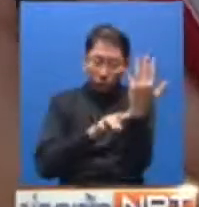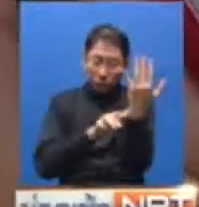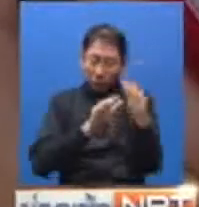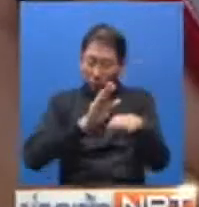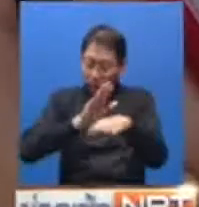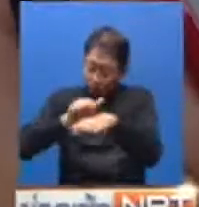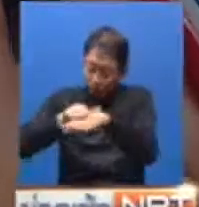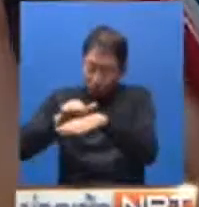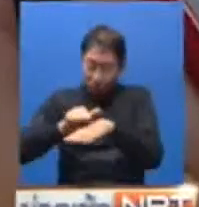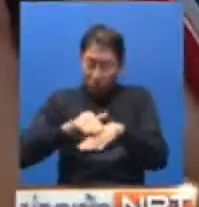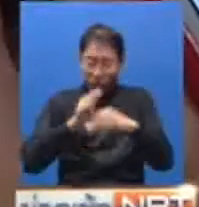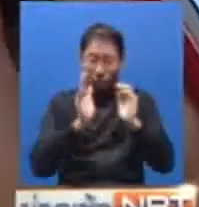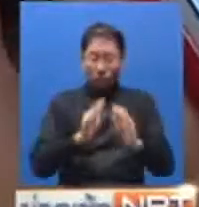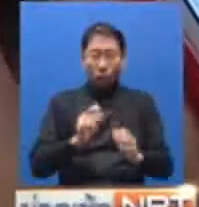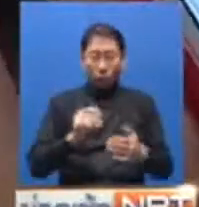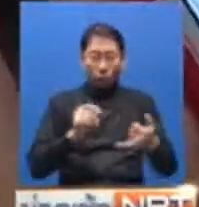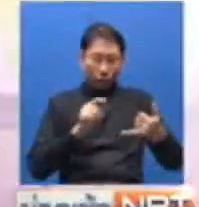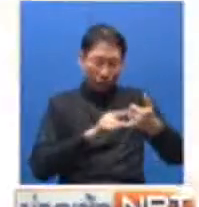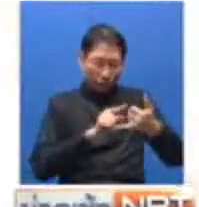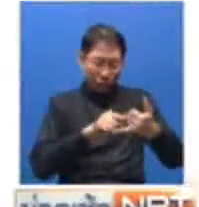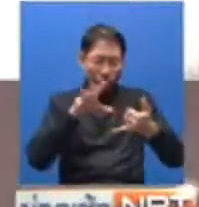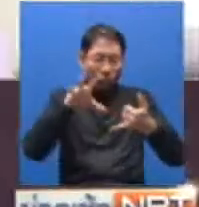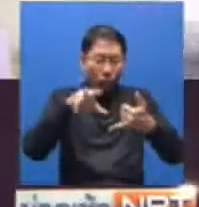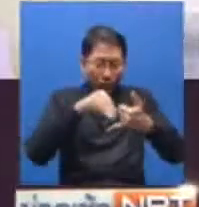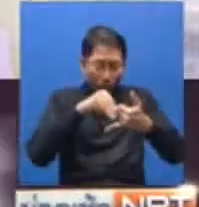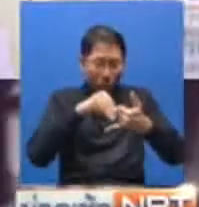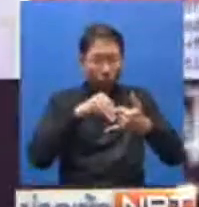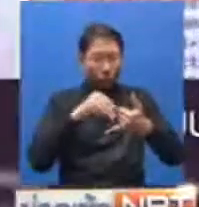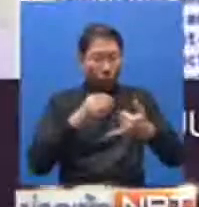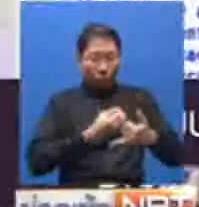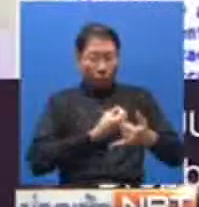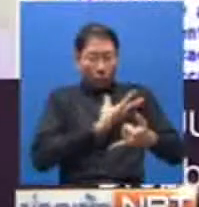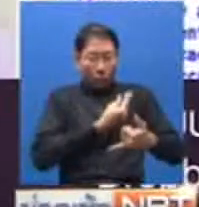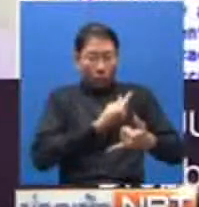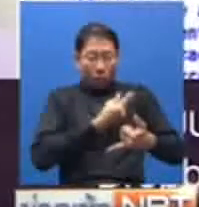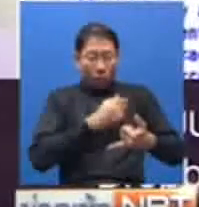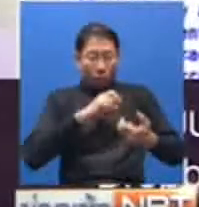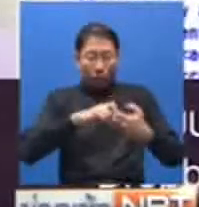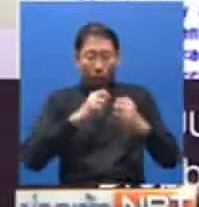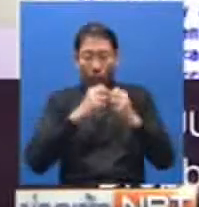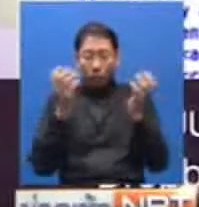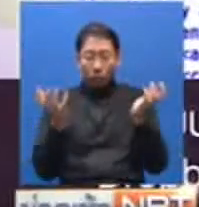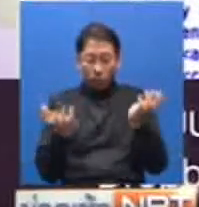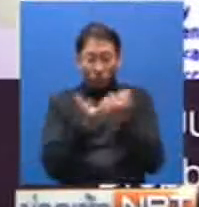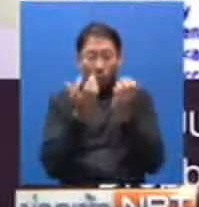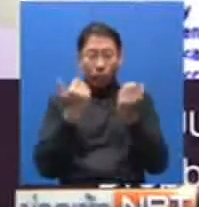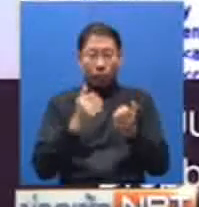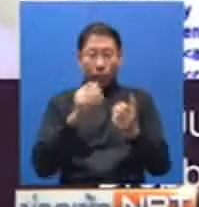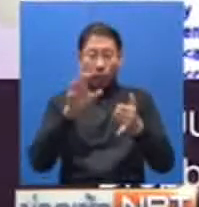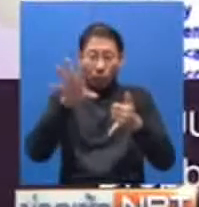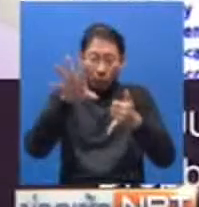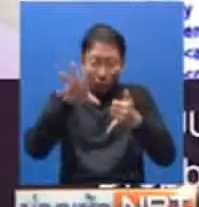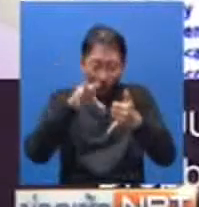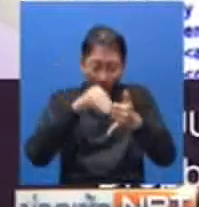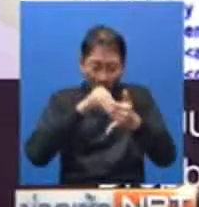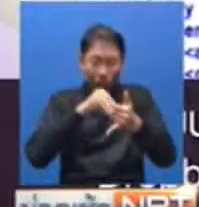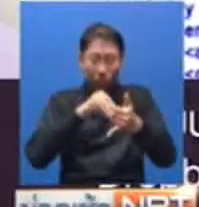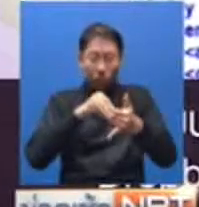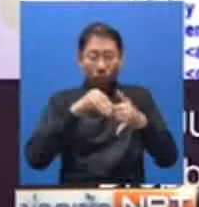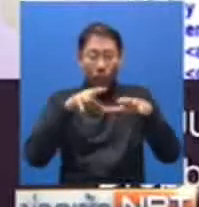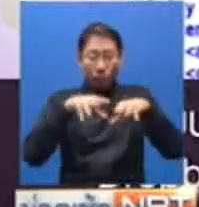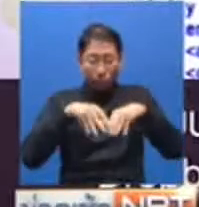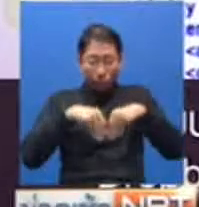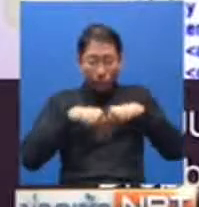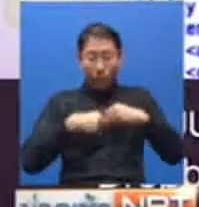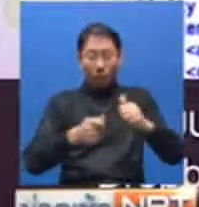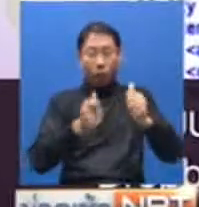ที่ได้รับข้อความอย่าตื่นตระหนกเพราะยังไม่ได้รับผลกระทบใดๆจนกว่าจะมีการดาวน์โหลดไฟล์และกดยอมรับอนุญา